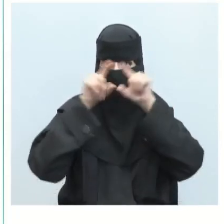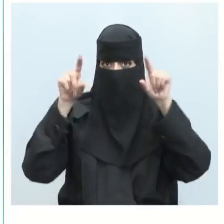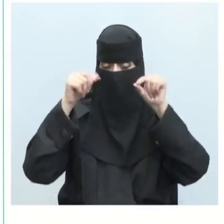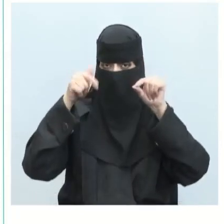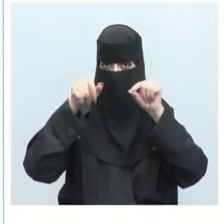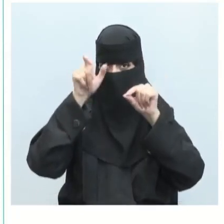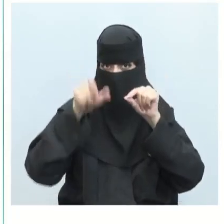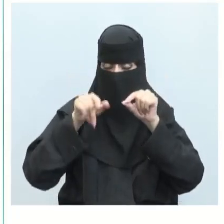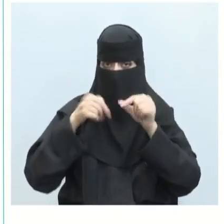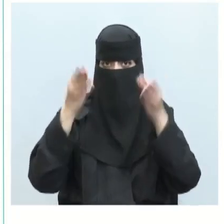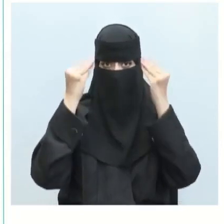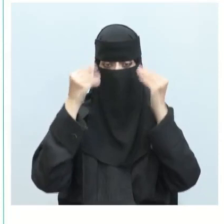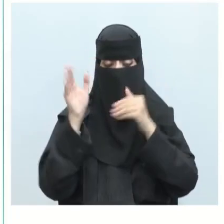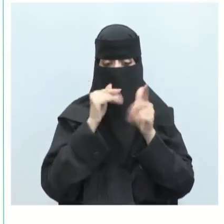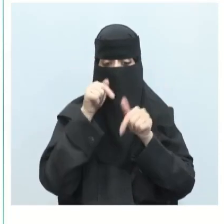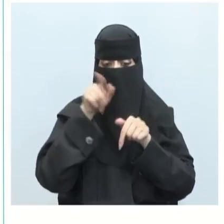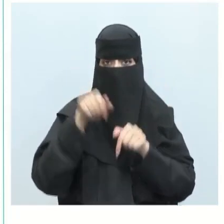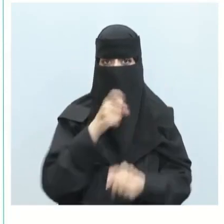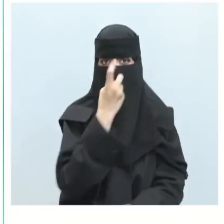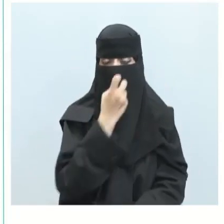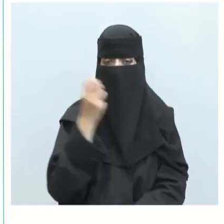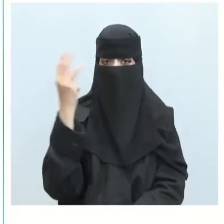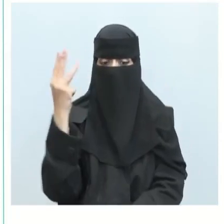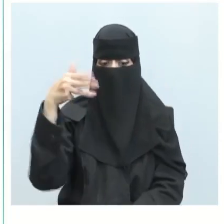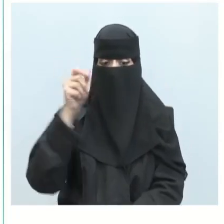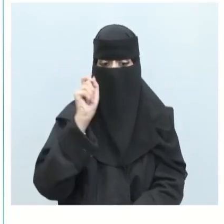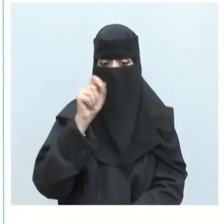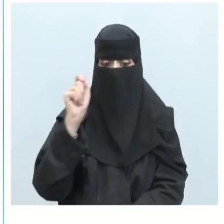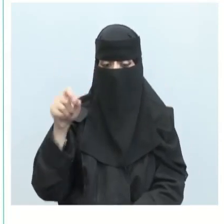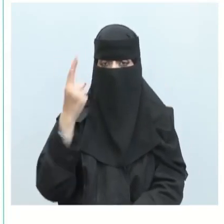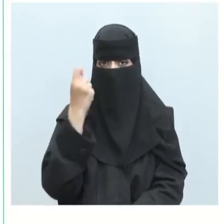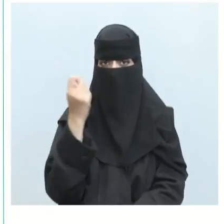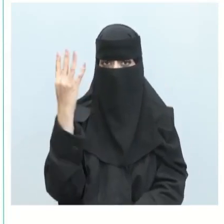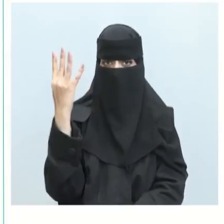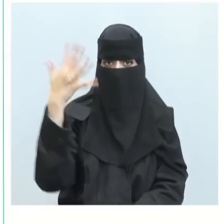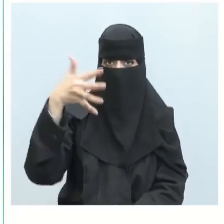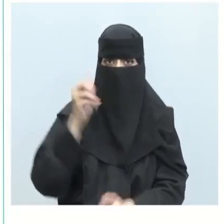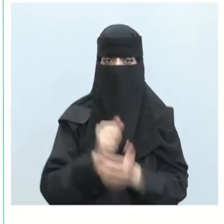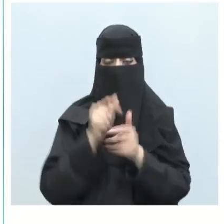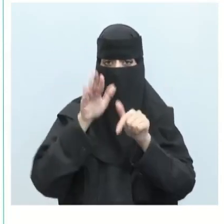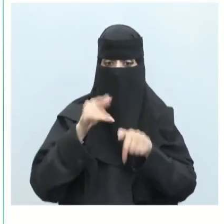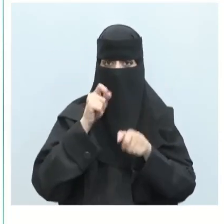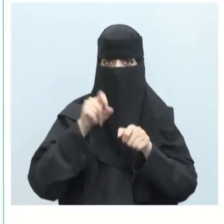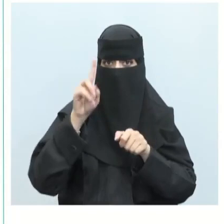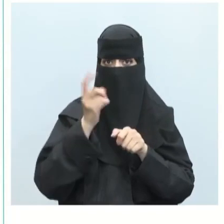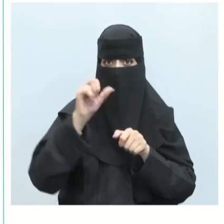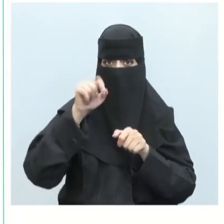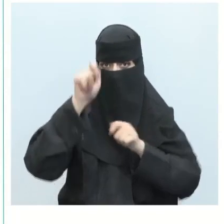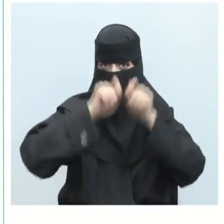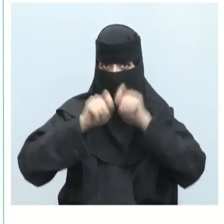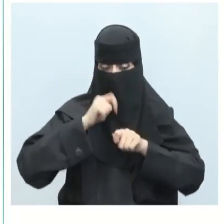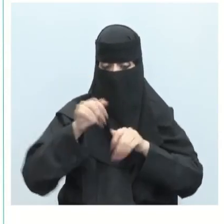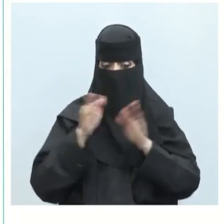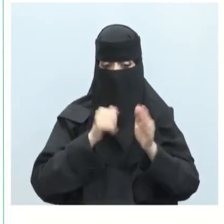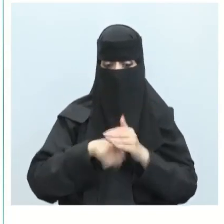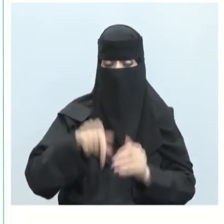قائمه البيانات وهو 19900 1554 وان البروتوكول المستخدم تي